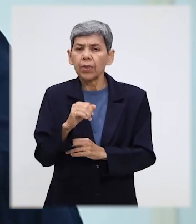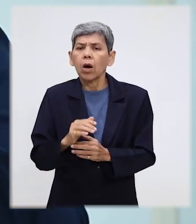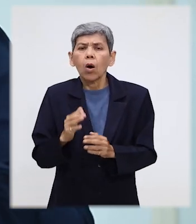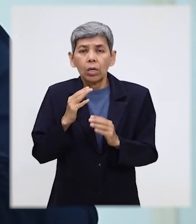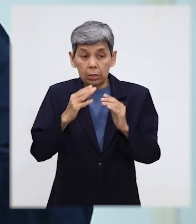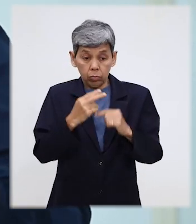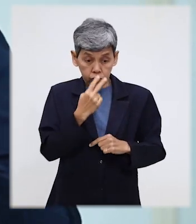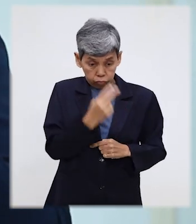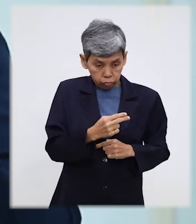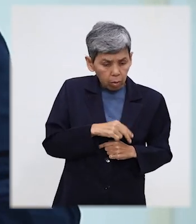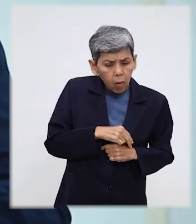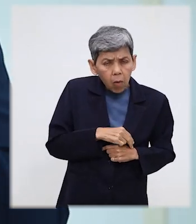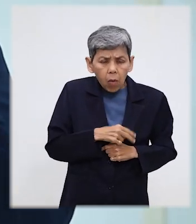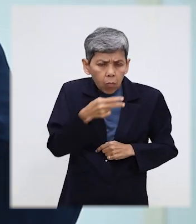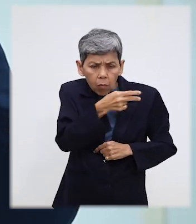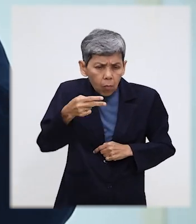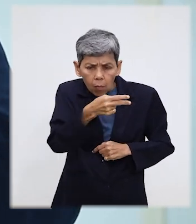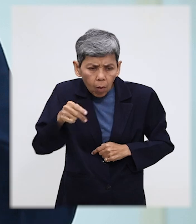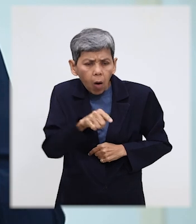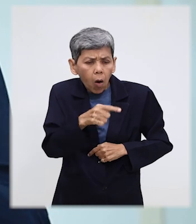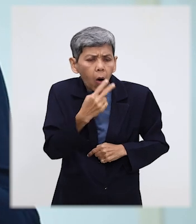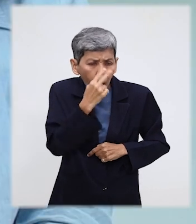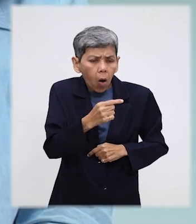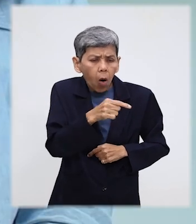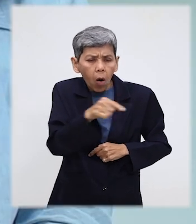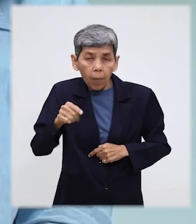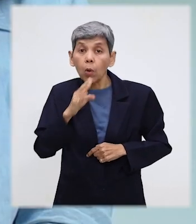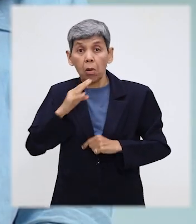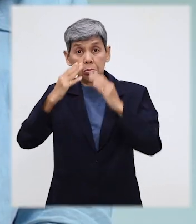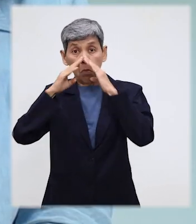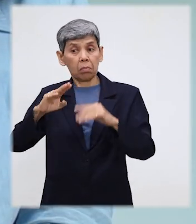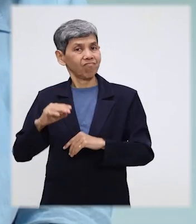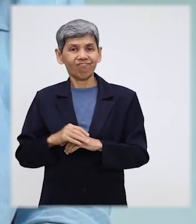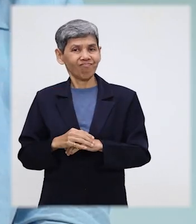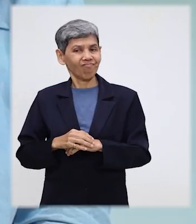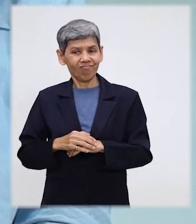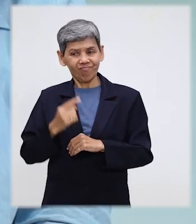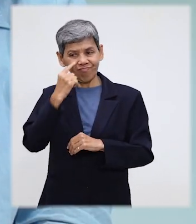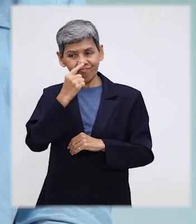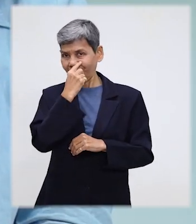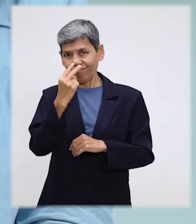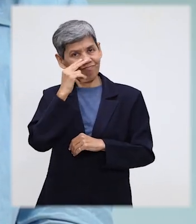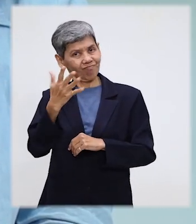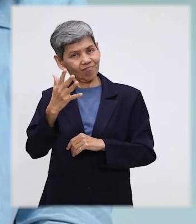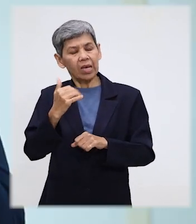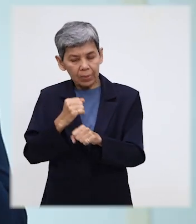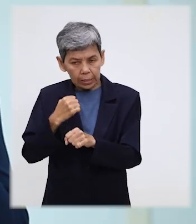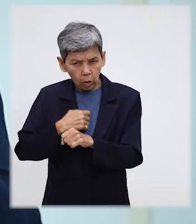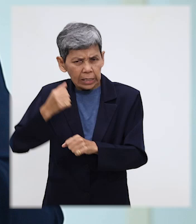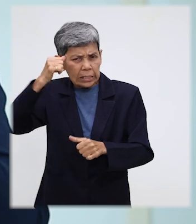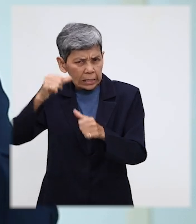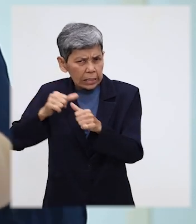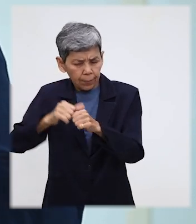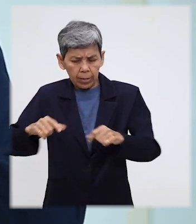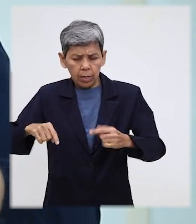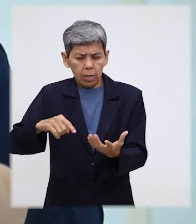ซึ่งคนที่มองเห็นเขาสามารถอ่านจับมองอ๋อนี่รถอะไรแต่ว่าถ้าเป็นผู้บกพร่องทางการเห็นเราต้องเทรนอีกหนึ่งขั้นก็คือว่าเขาต้องจำด้วยว่